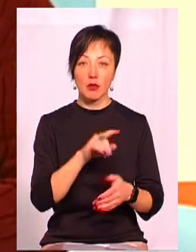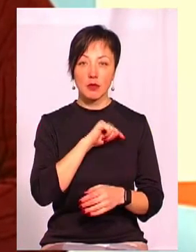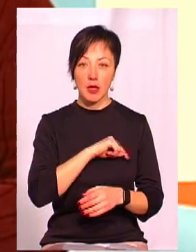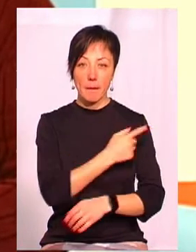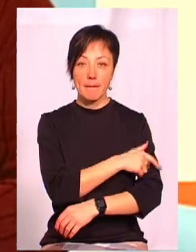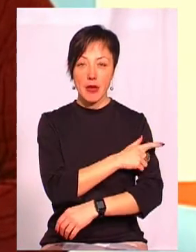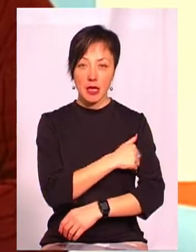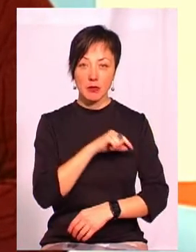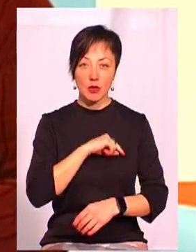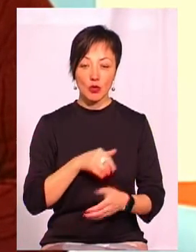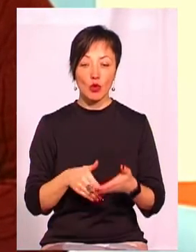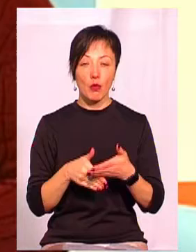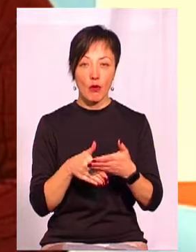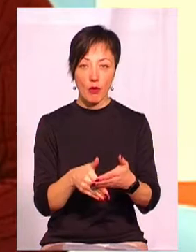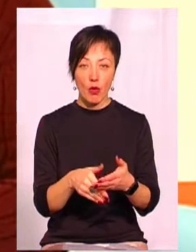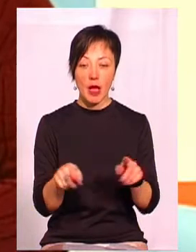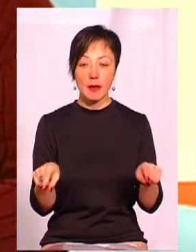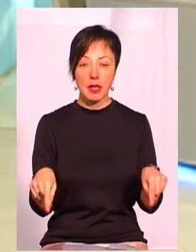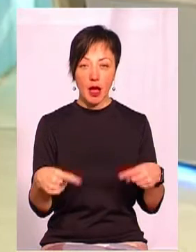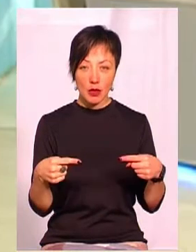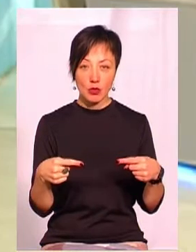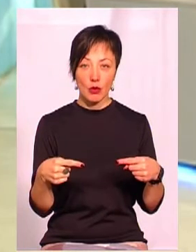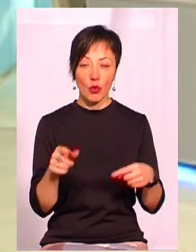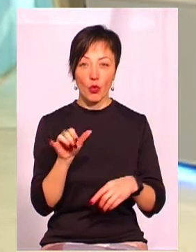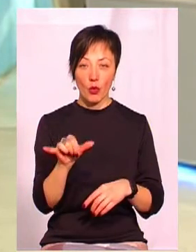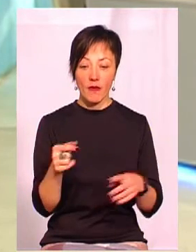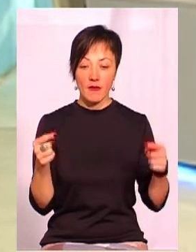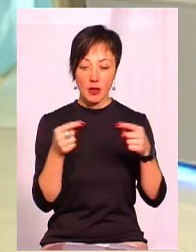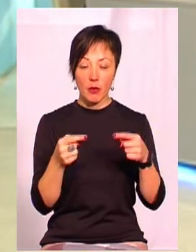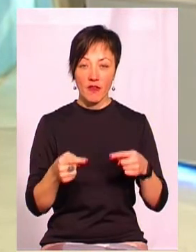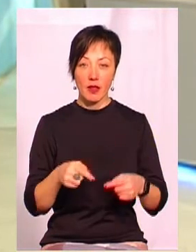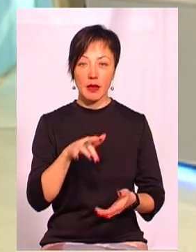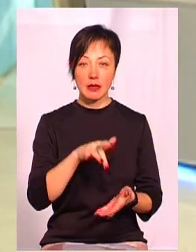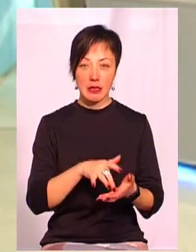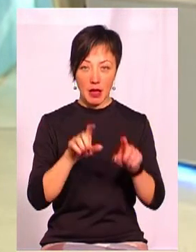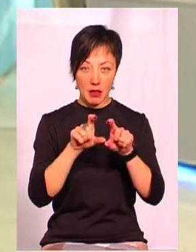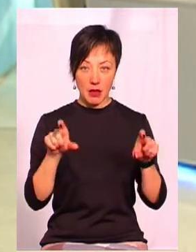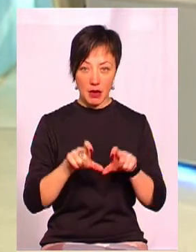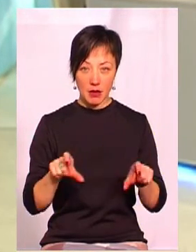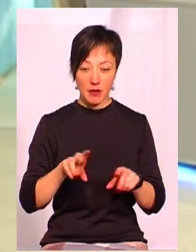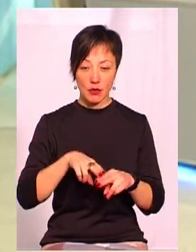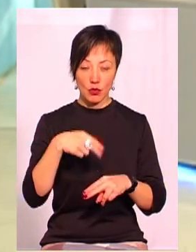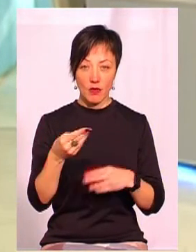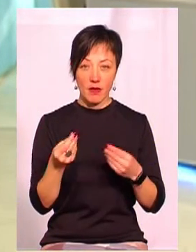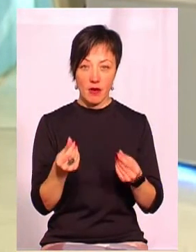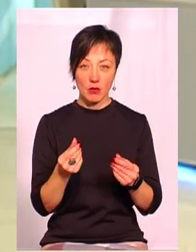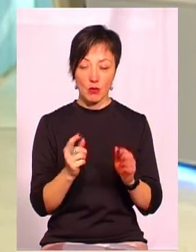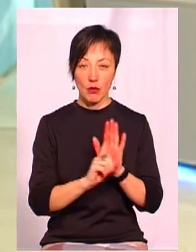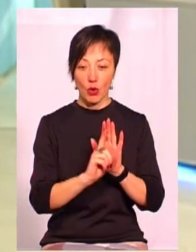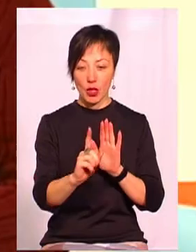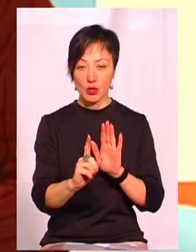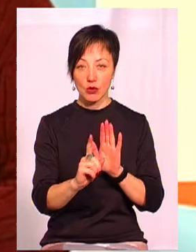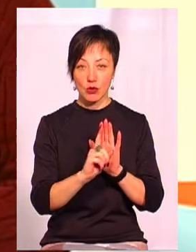психологічну, медико-психологічну допомогу, реабілітацію у відповідних центрах з відшкодуванням вартості їх проїзду